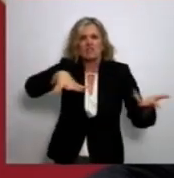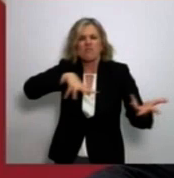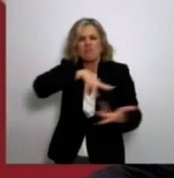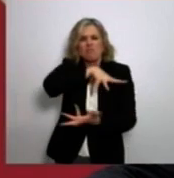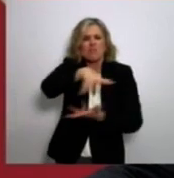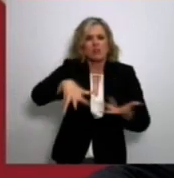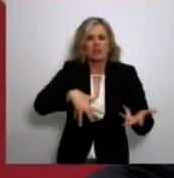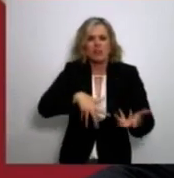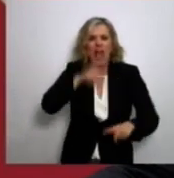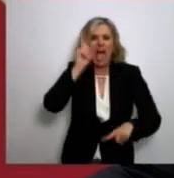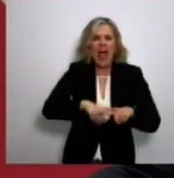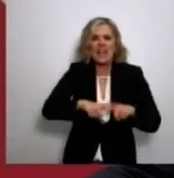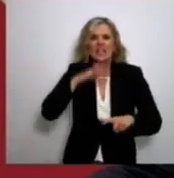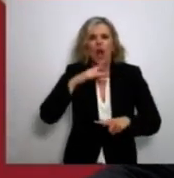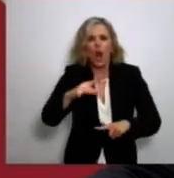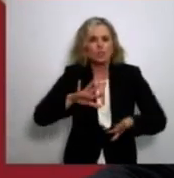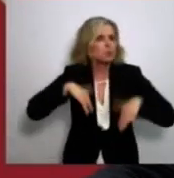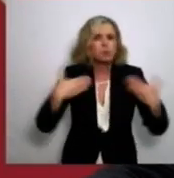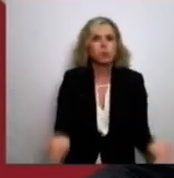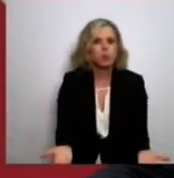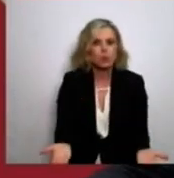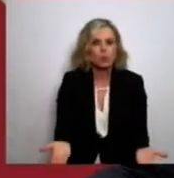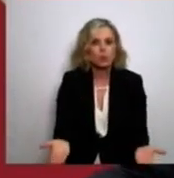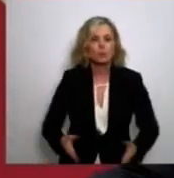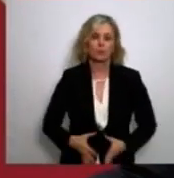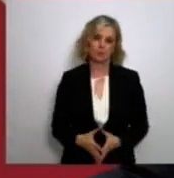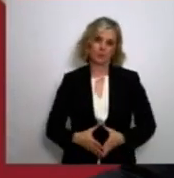έχουν σηκωθεί οι πέτρες και να τους κυνηγάνε στο δρόμο.